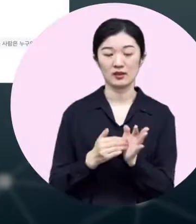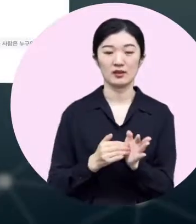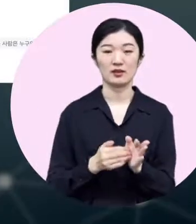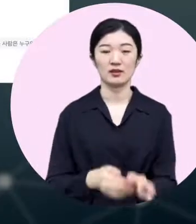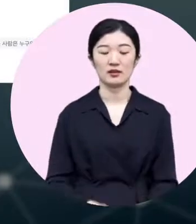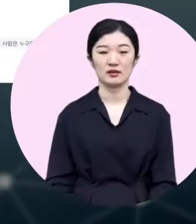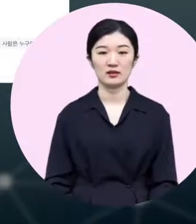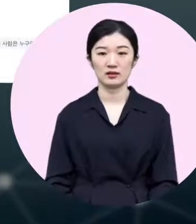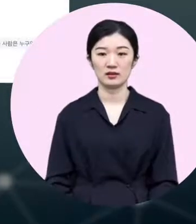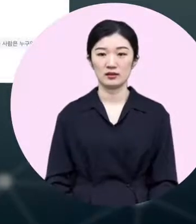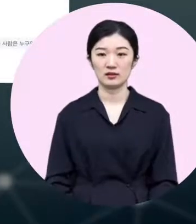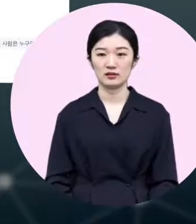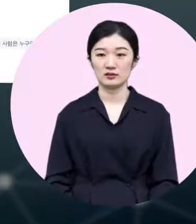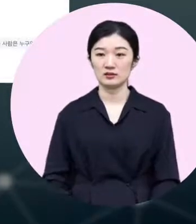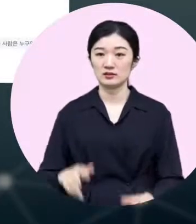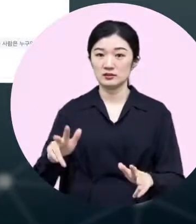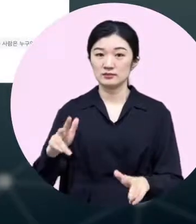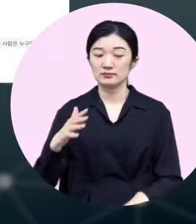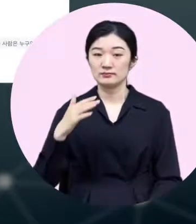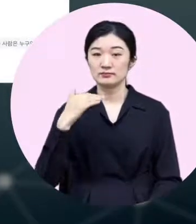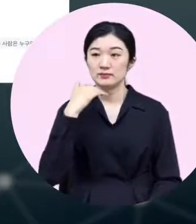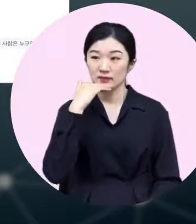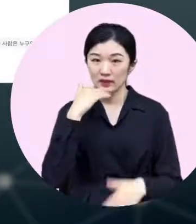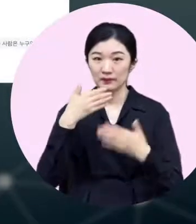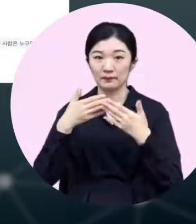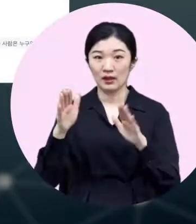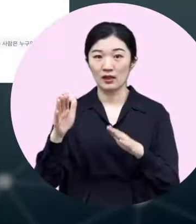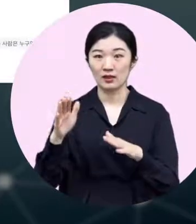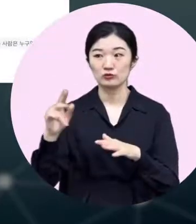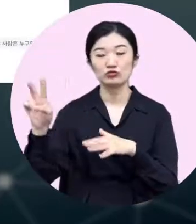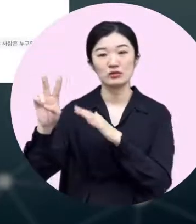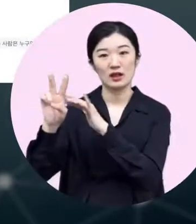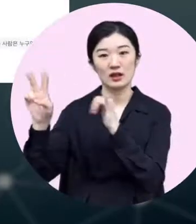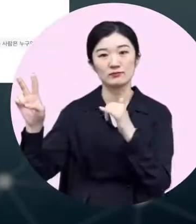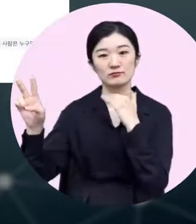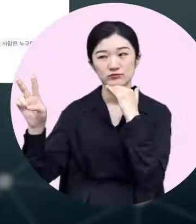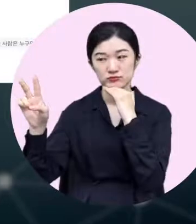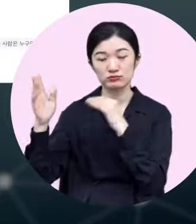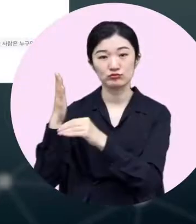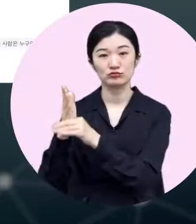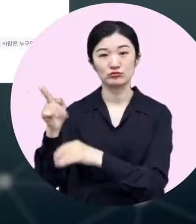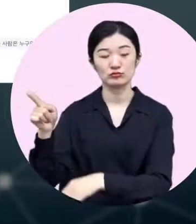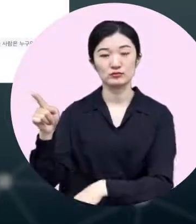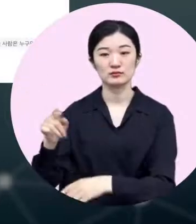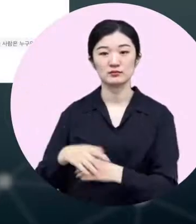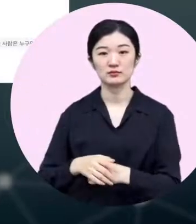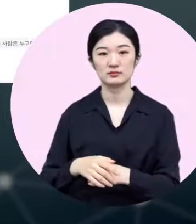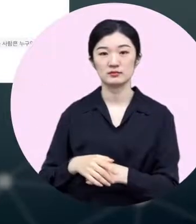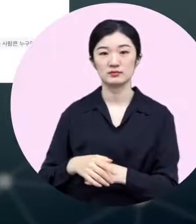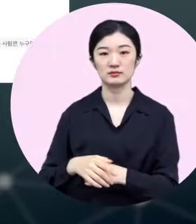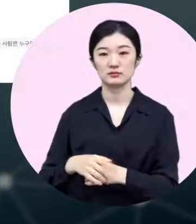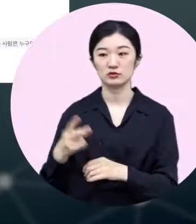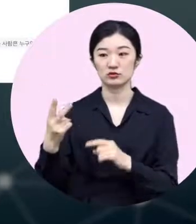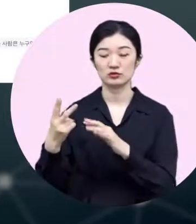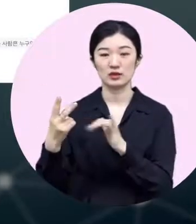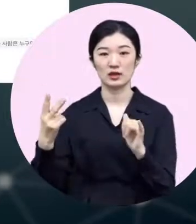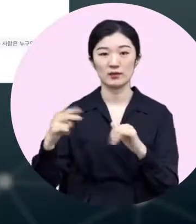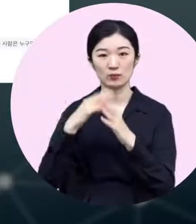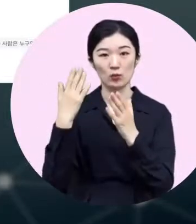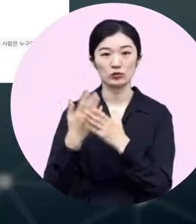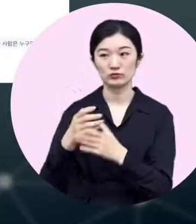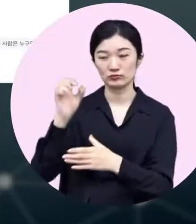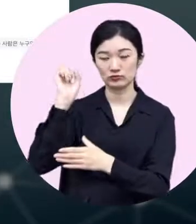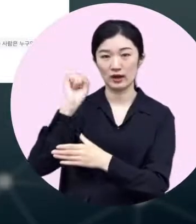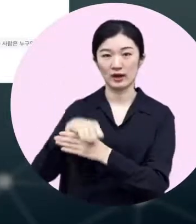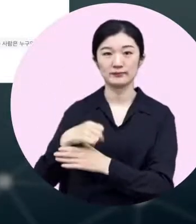했더니 이렇게 지금 대기실에 2명이 이제 기다리고 있죠. 그럼 요거를 동시에 모두 수락으로 해주셔도